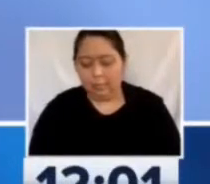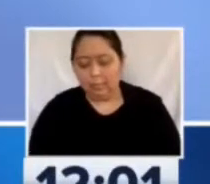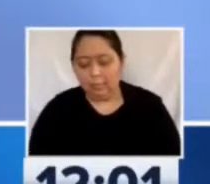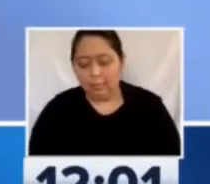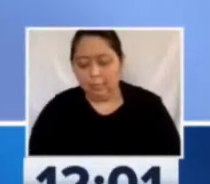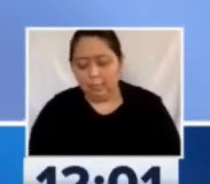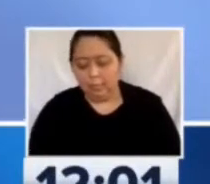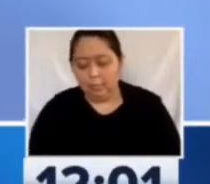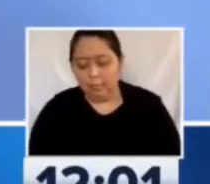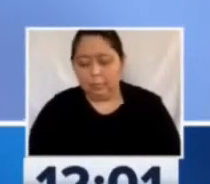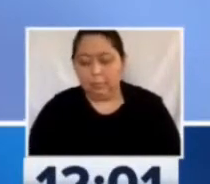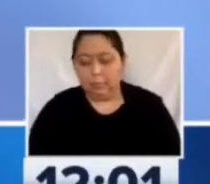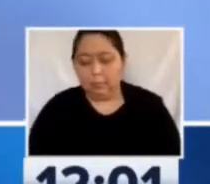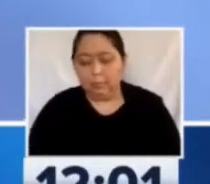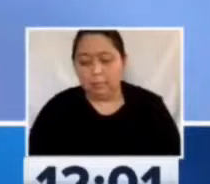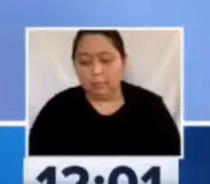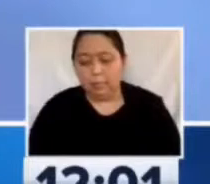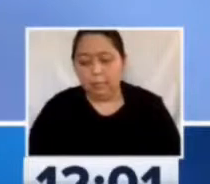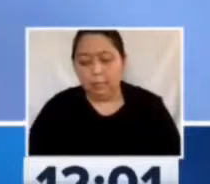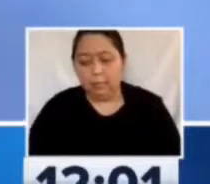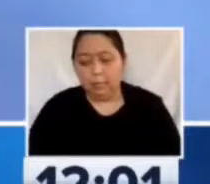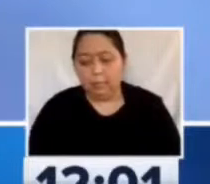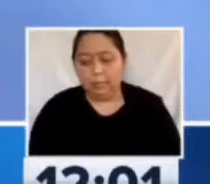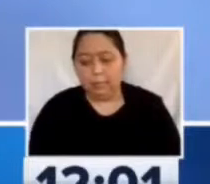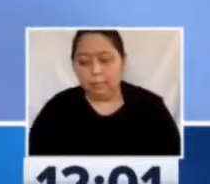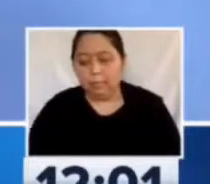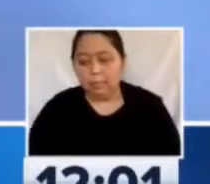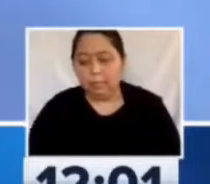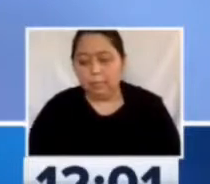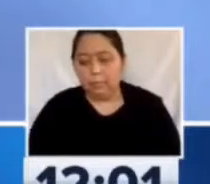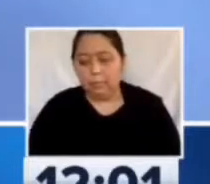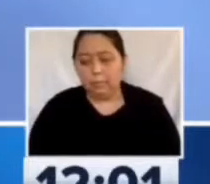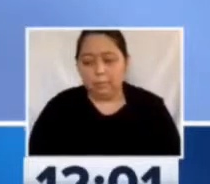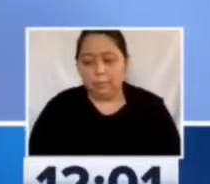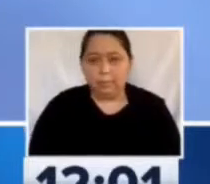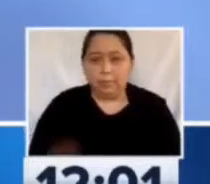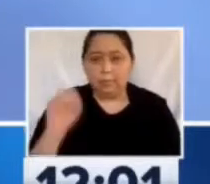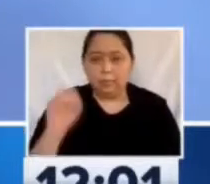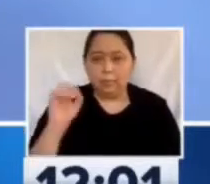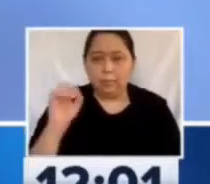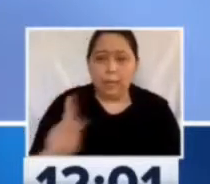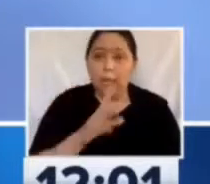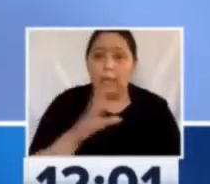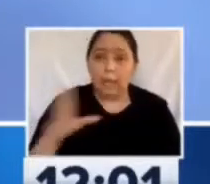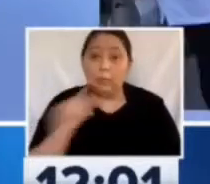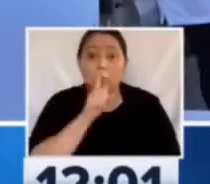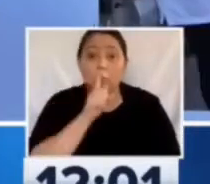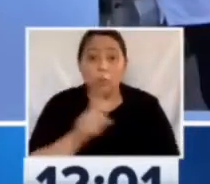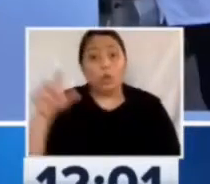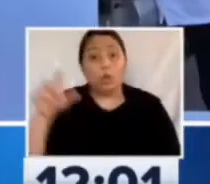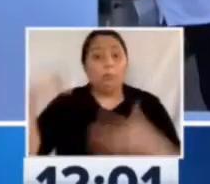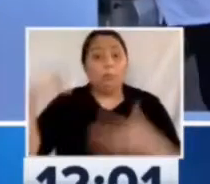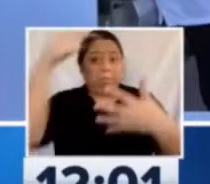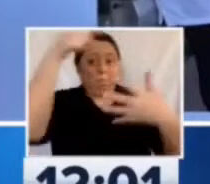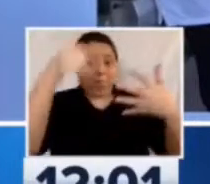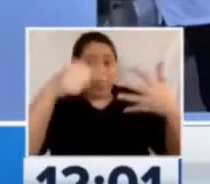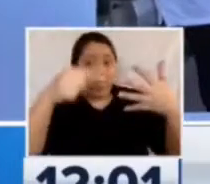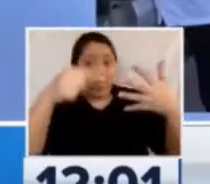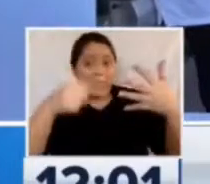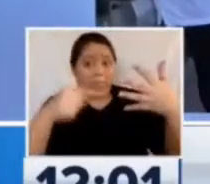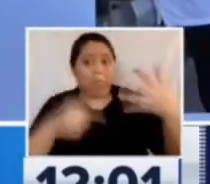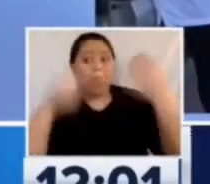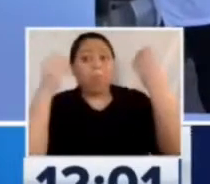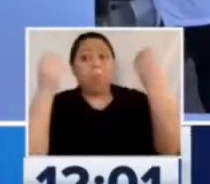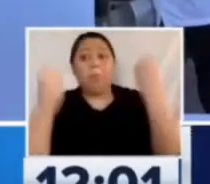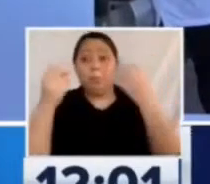Polo AKAP program. Sana naman ang ibig kasi sabihin nila ng AKAP is abot